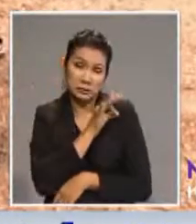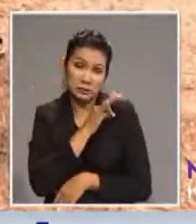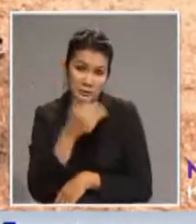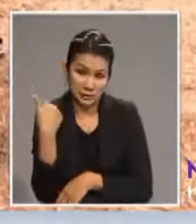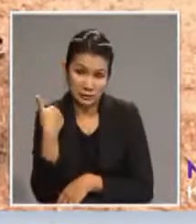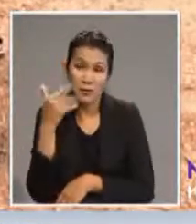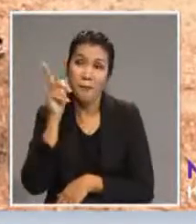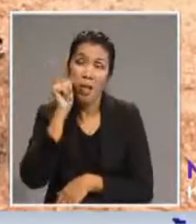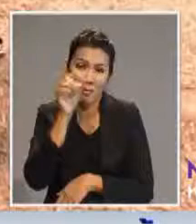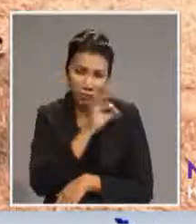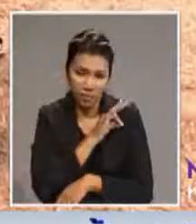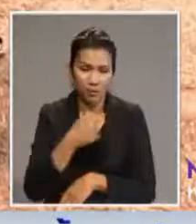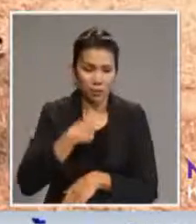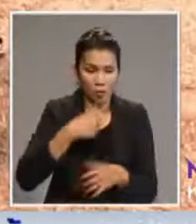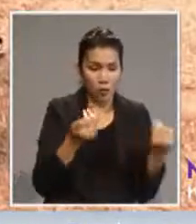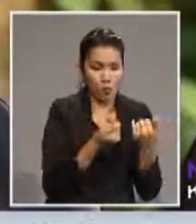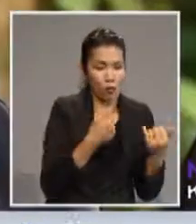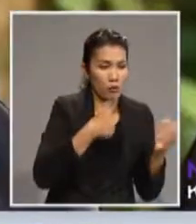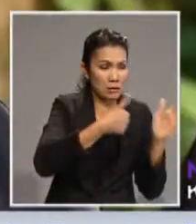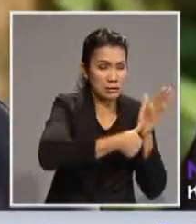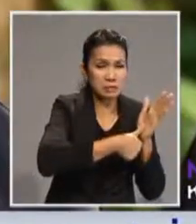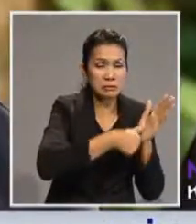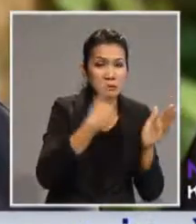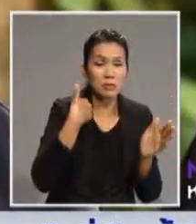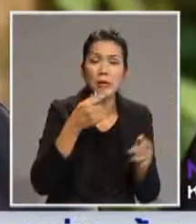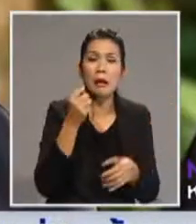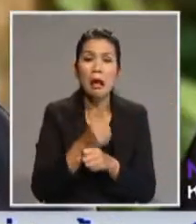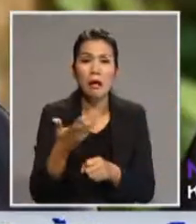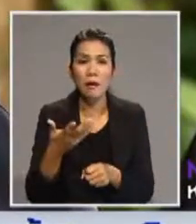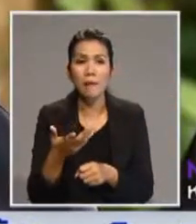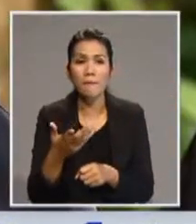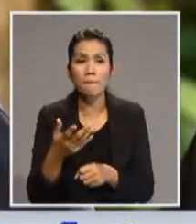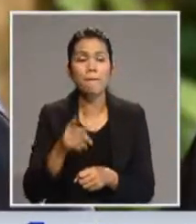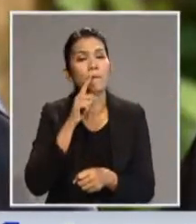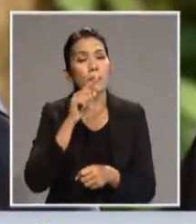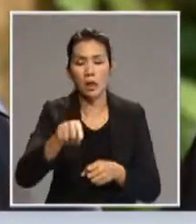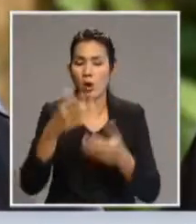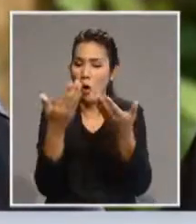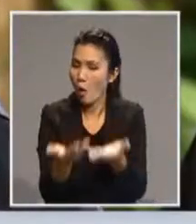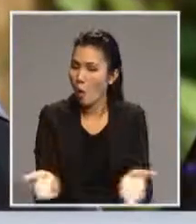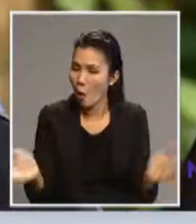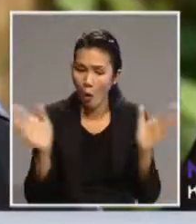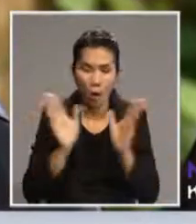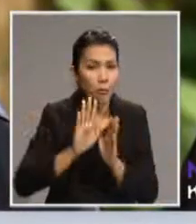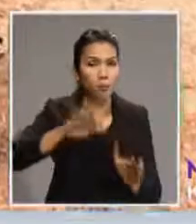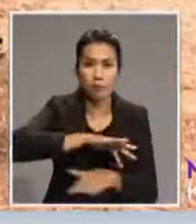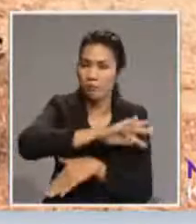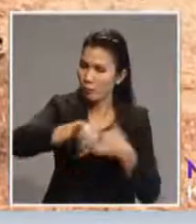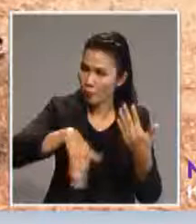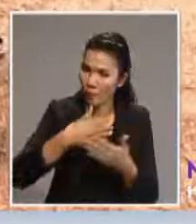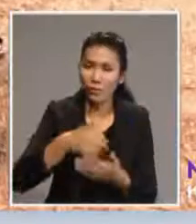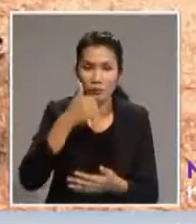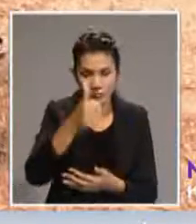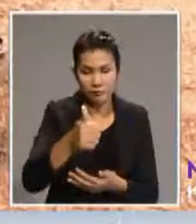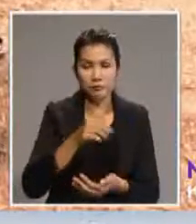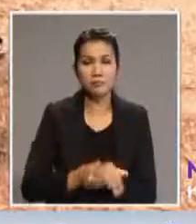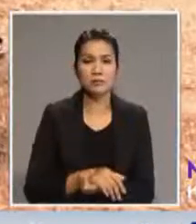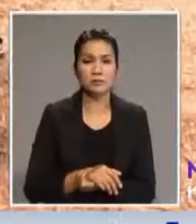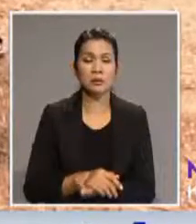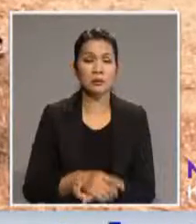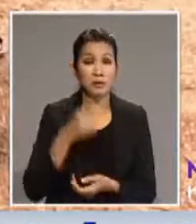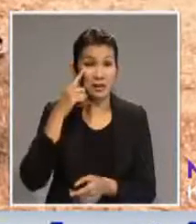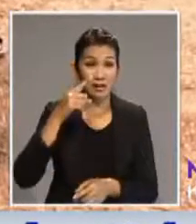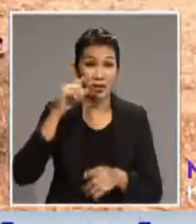าชิกแต่ตัวเองไปเป็นหนี้มาช่วยด้วยไหมคะ คือสรุปง่ายๆว่าเป็นคนในครัวเรือนของเกษตรกรได้หมดครับ รายละ